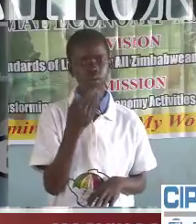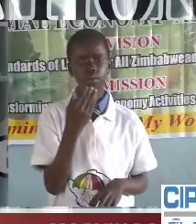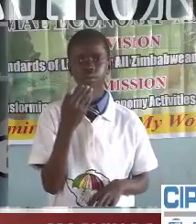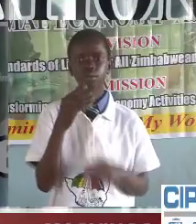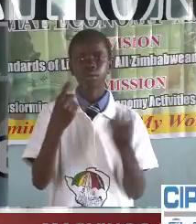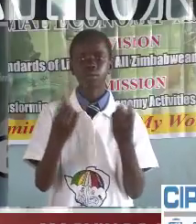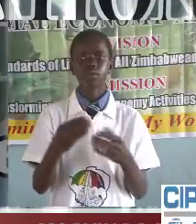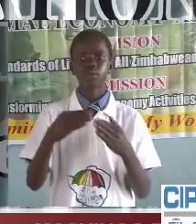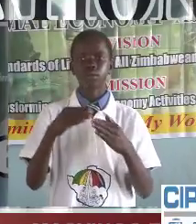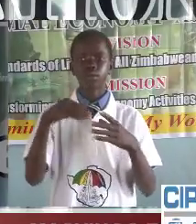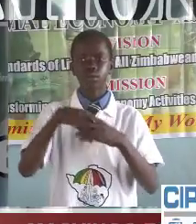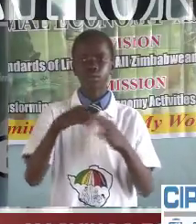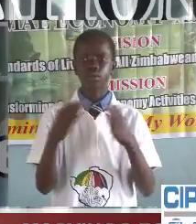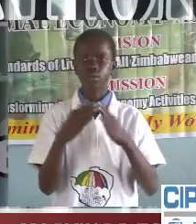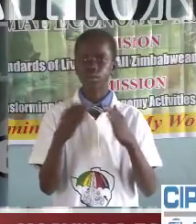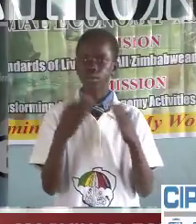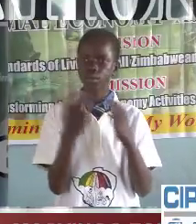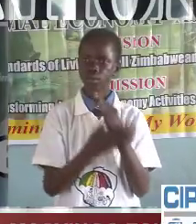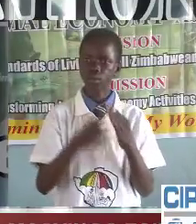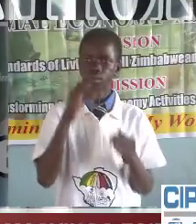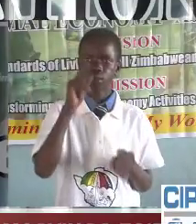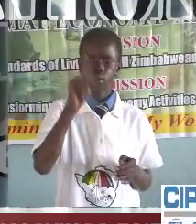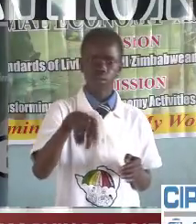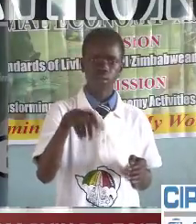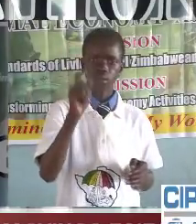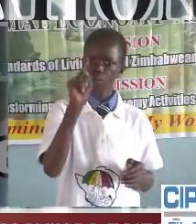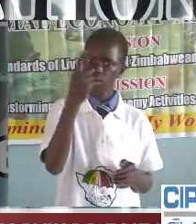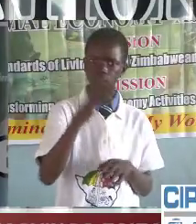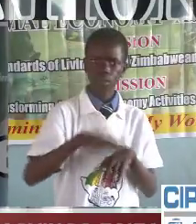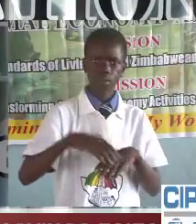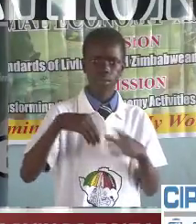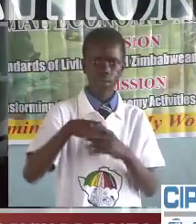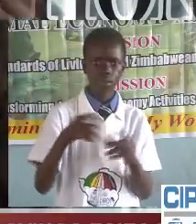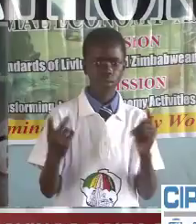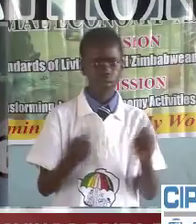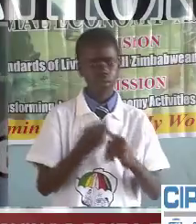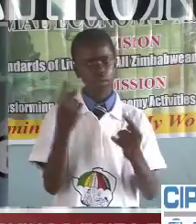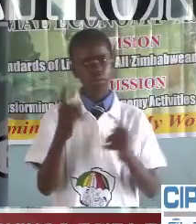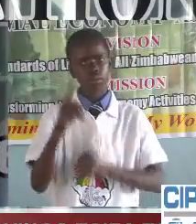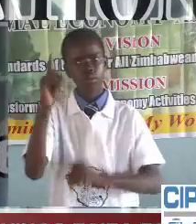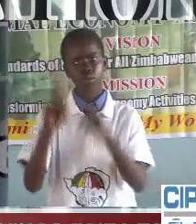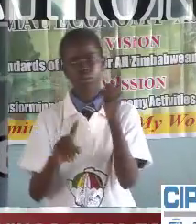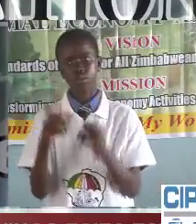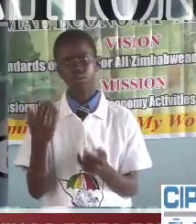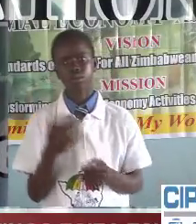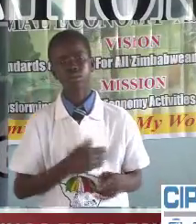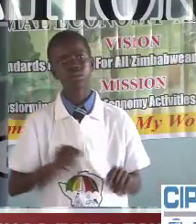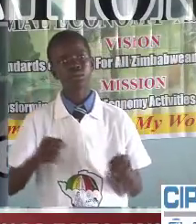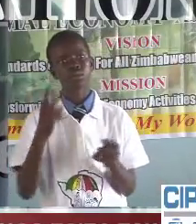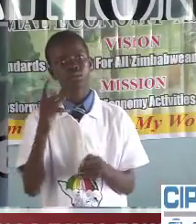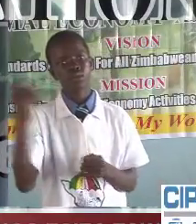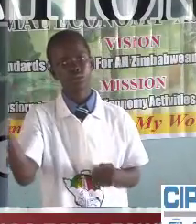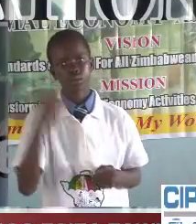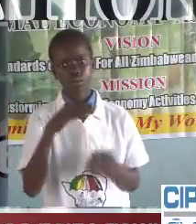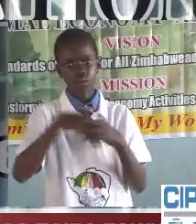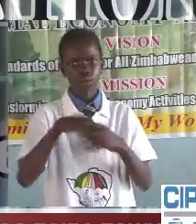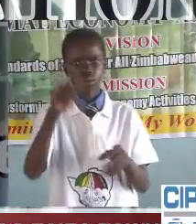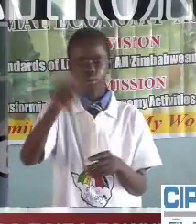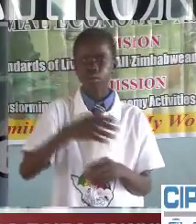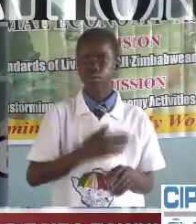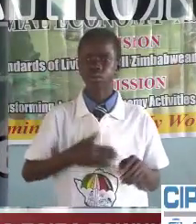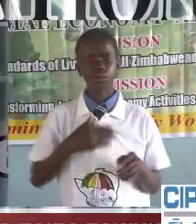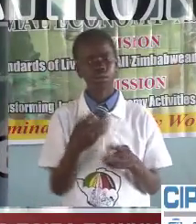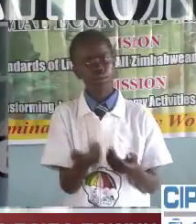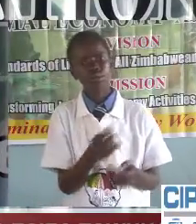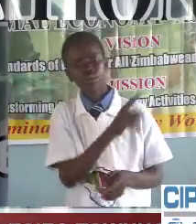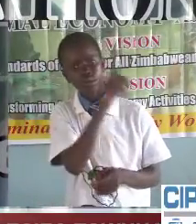vomumusha izvi zvinji tonosangana nazvo taukanzuro ende tichifanira kudzoka kwamuri murimwe motiudza kuti moda kuti